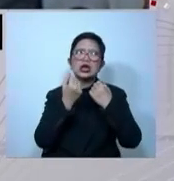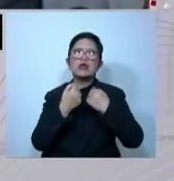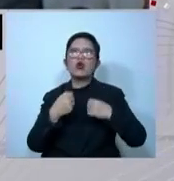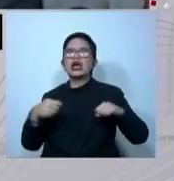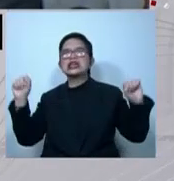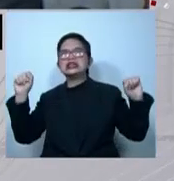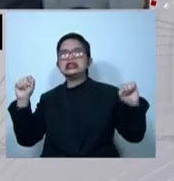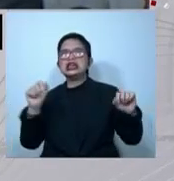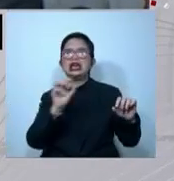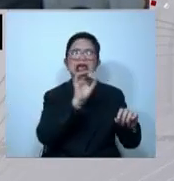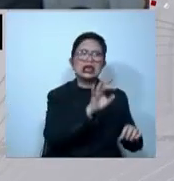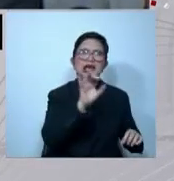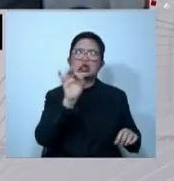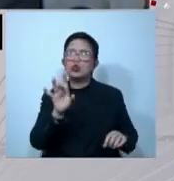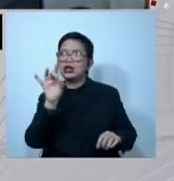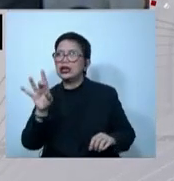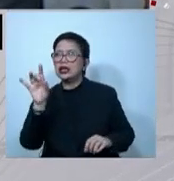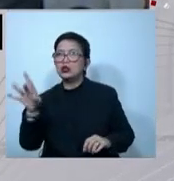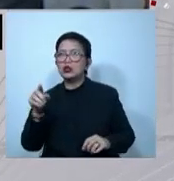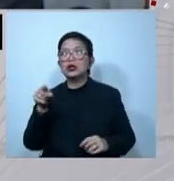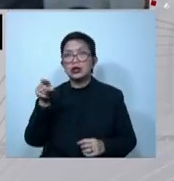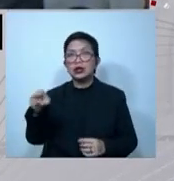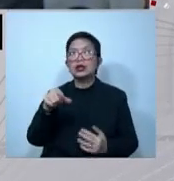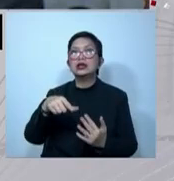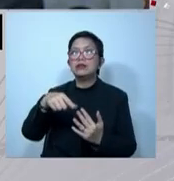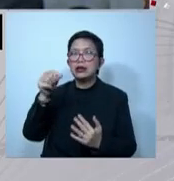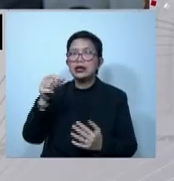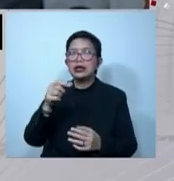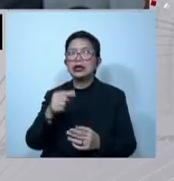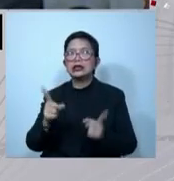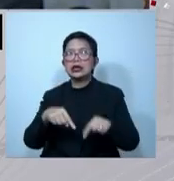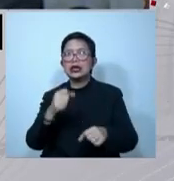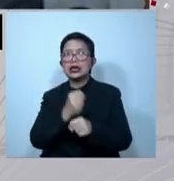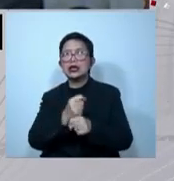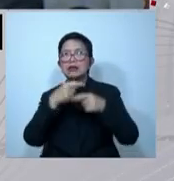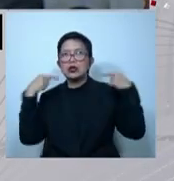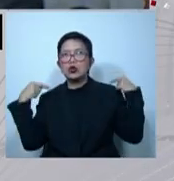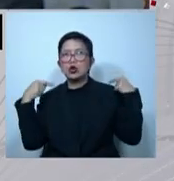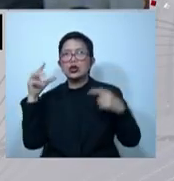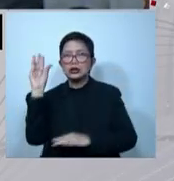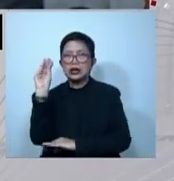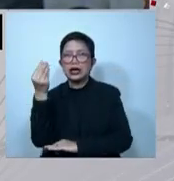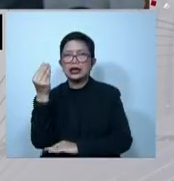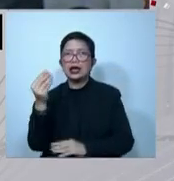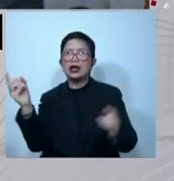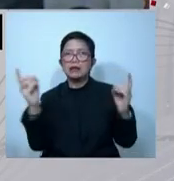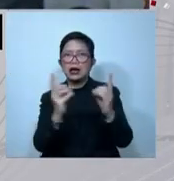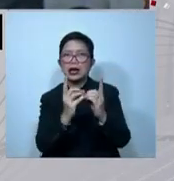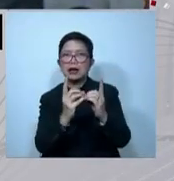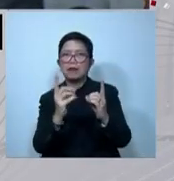melalui debat. Terima kasih Rudi Rohi, pakar ilmu politik Universitas Nusa Cendana Kupang, sudah bergabung bersama kami di Metro